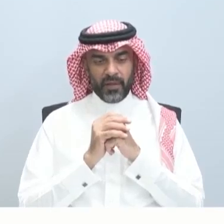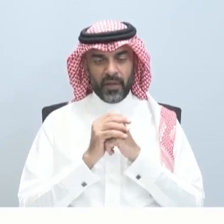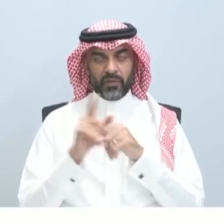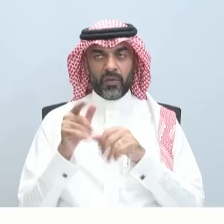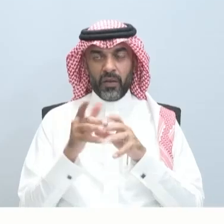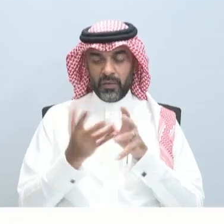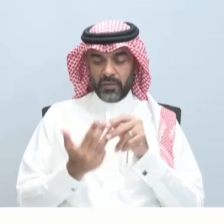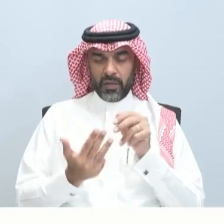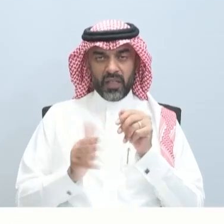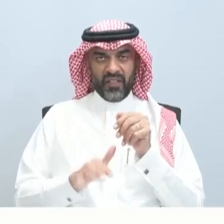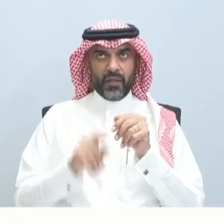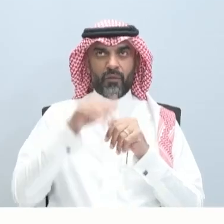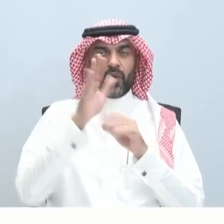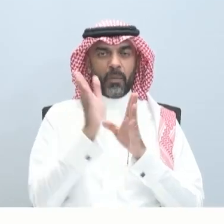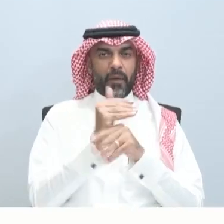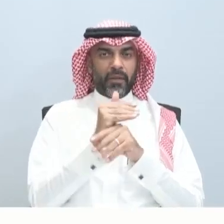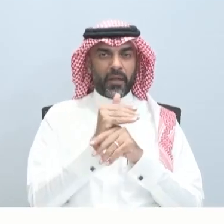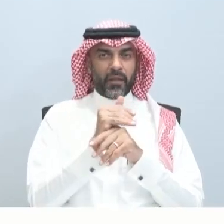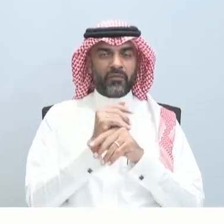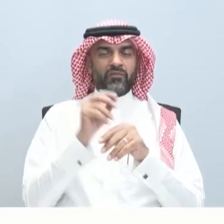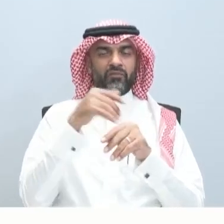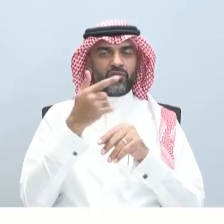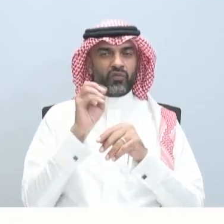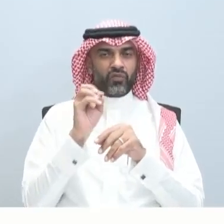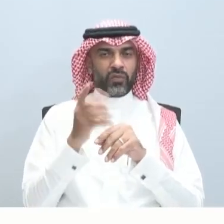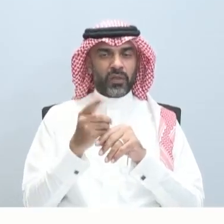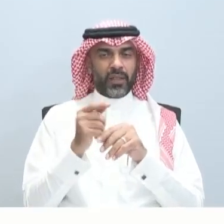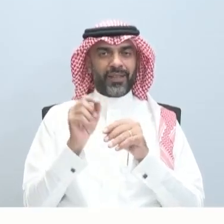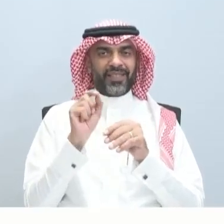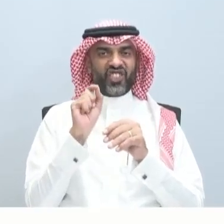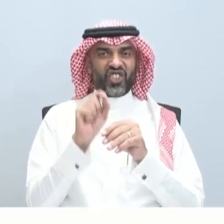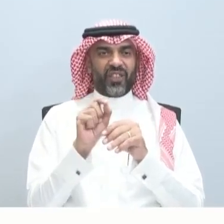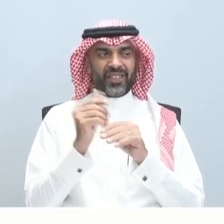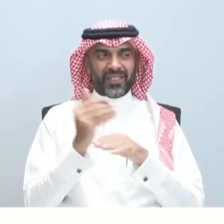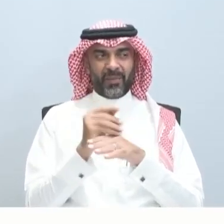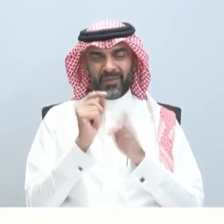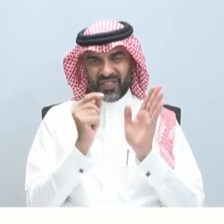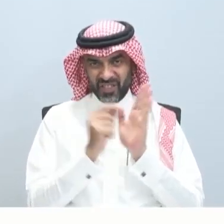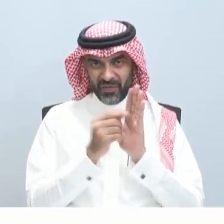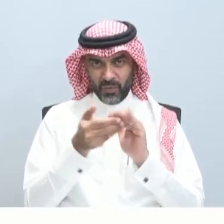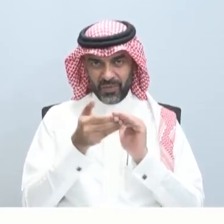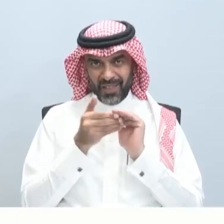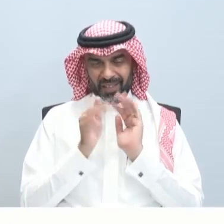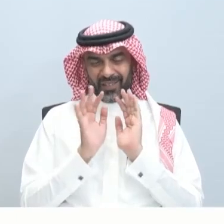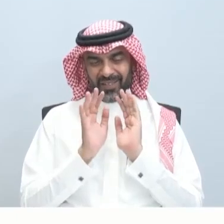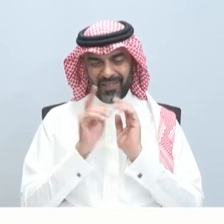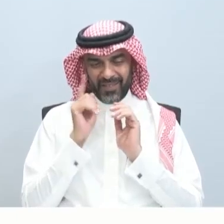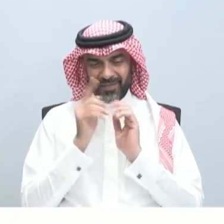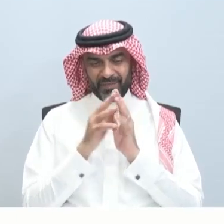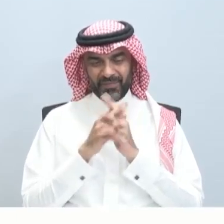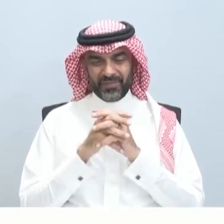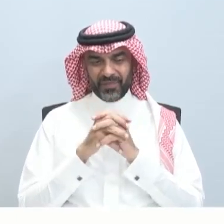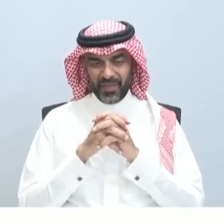يوجد شيء صح ولا لا اذا ماذا نضع فيها ابطال مبدعين نضع فيها صفر بارك الله فيكم اذا هنا